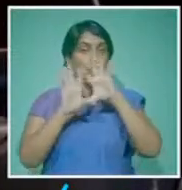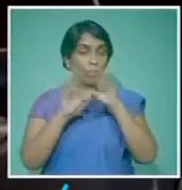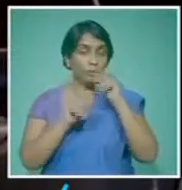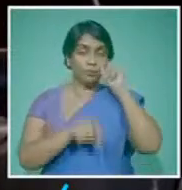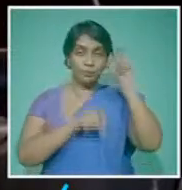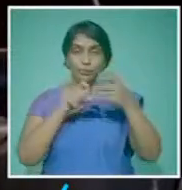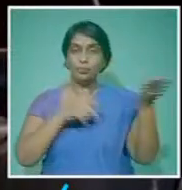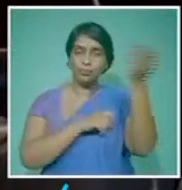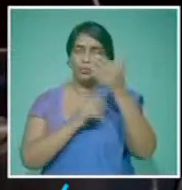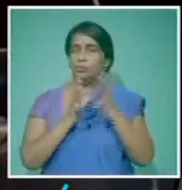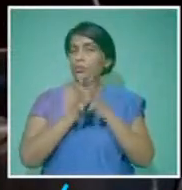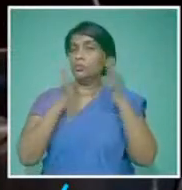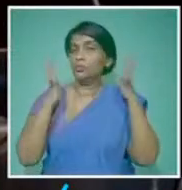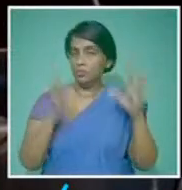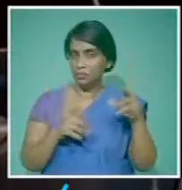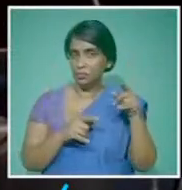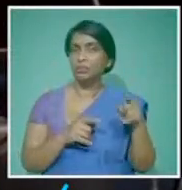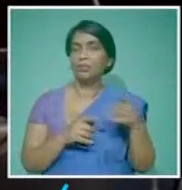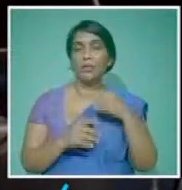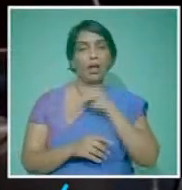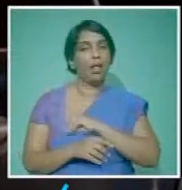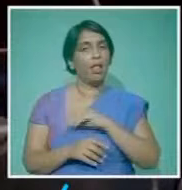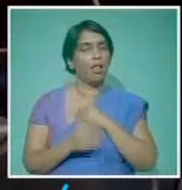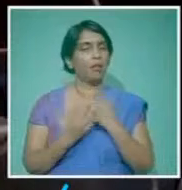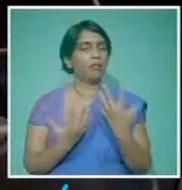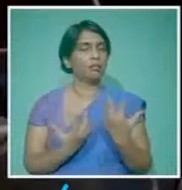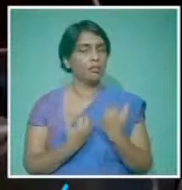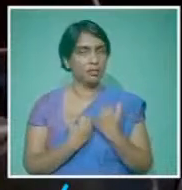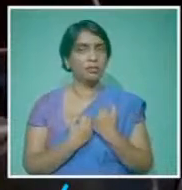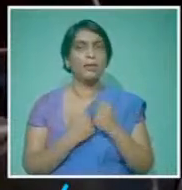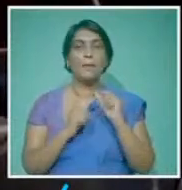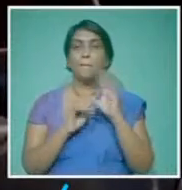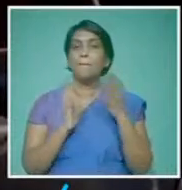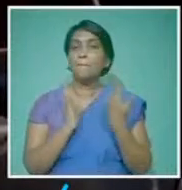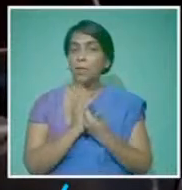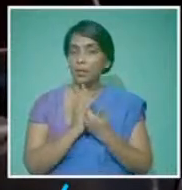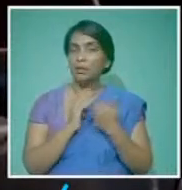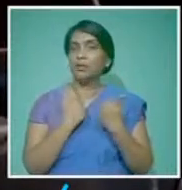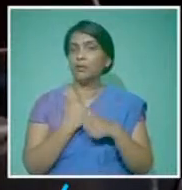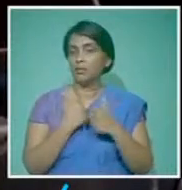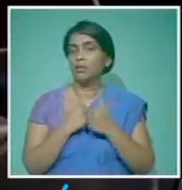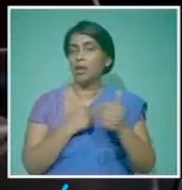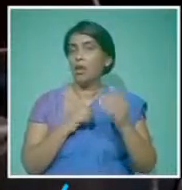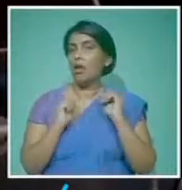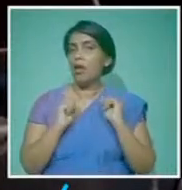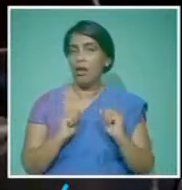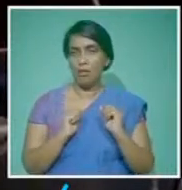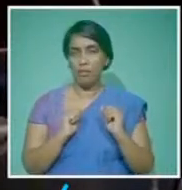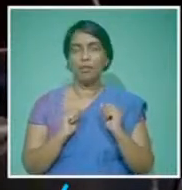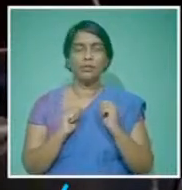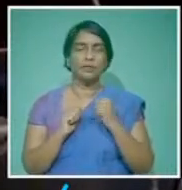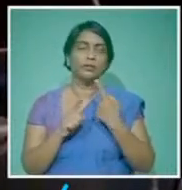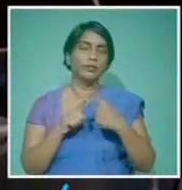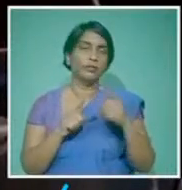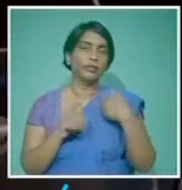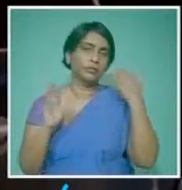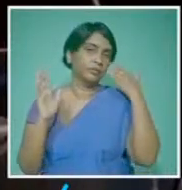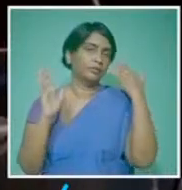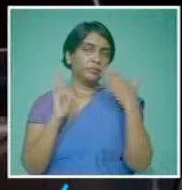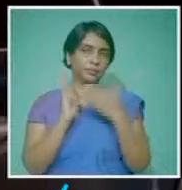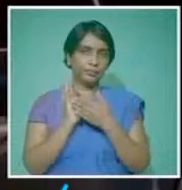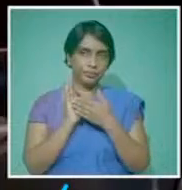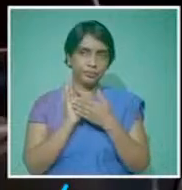पोदुजानयात बहुतरेकट प्रतिलाभ लबेन प्रतिपाति अपि क्रियात्मक कराने कोहमद कियने के गेन तमाय अपे अवधाने